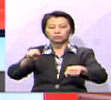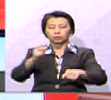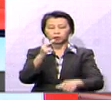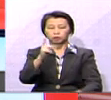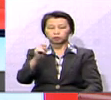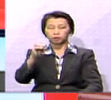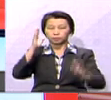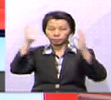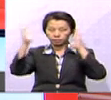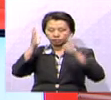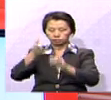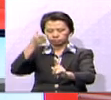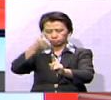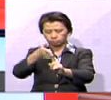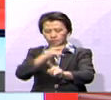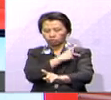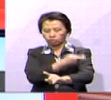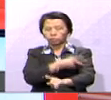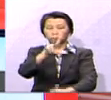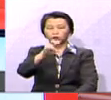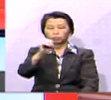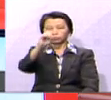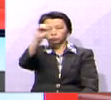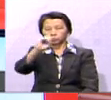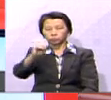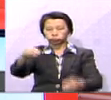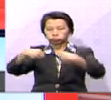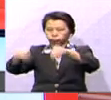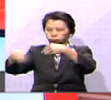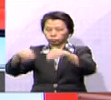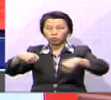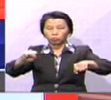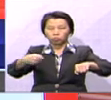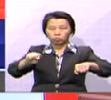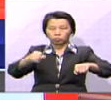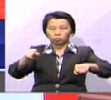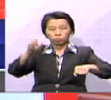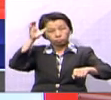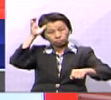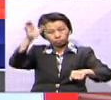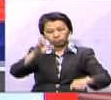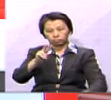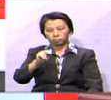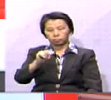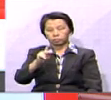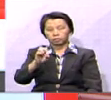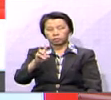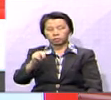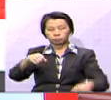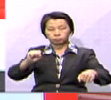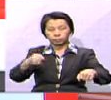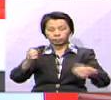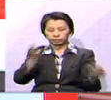ATM Malaysia menyasarkan penguasaan 30% pasaran bagi motosikal berkonsep naked bike tahun depan